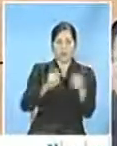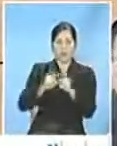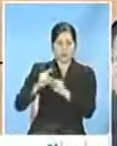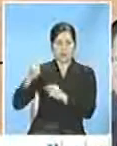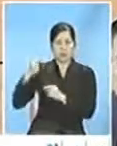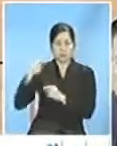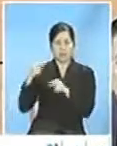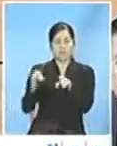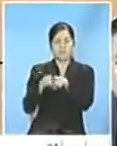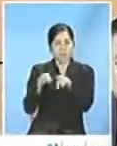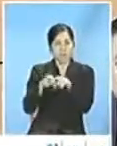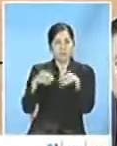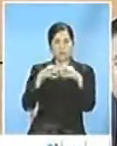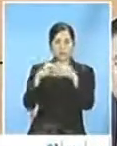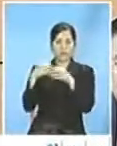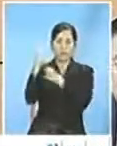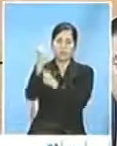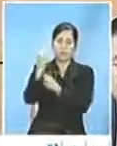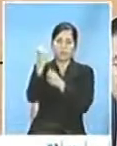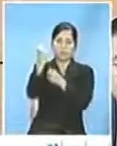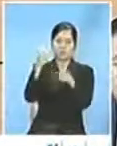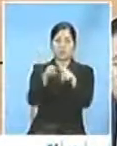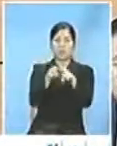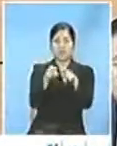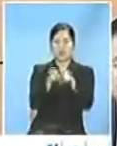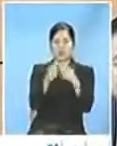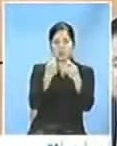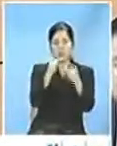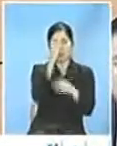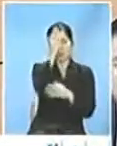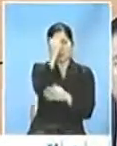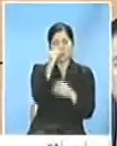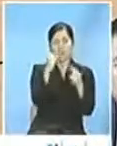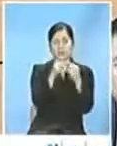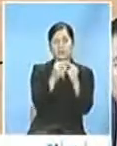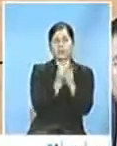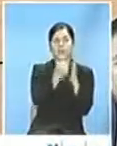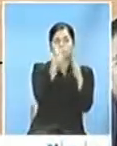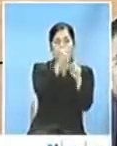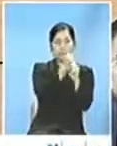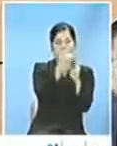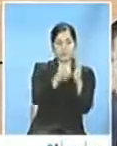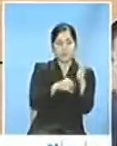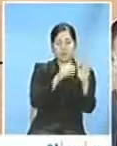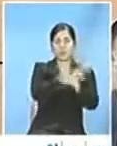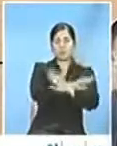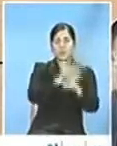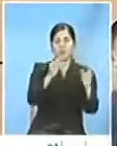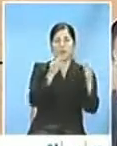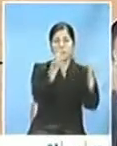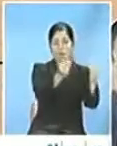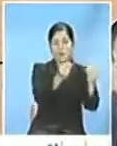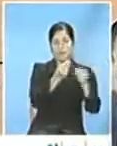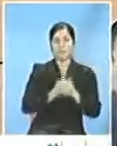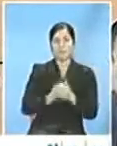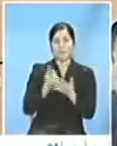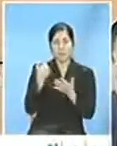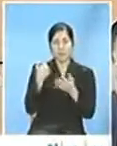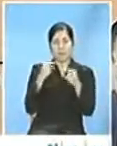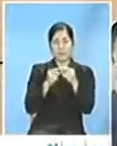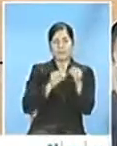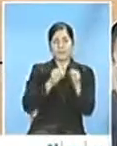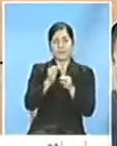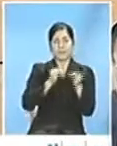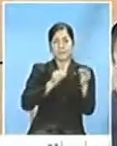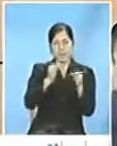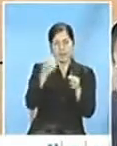การชุมนุมทางการเมืองเหมือนกันแต่ทำไมถึงมีการนิรโทษได้ท่านประธานครับข้อเท็จจริงก็ดี